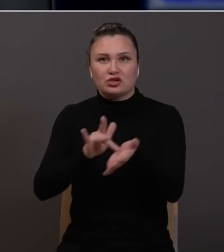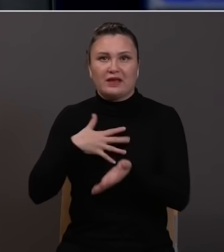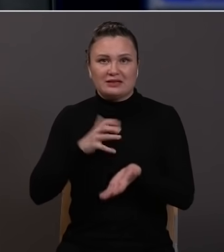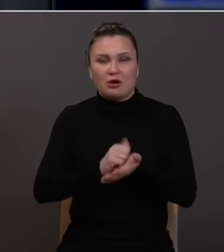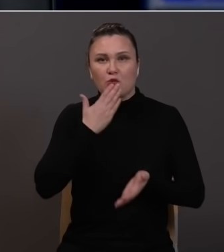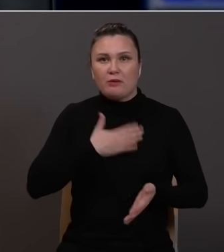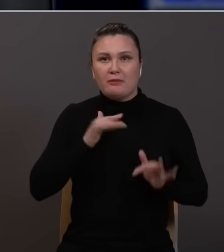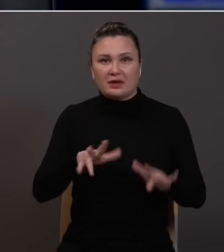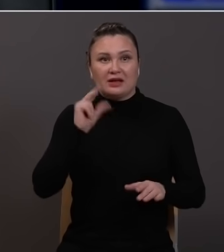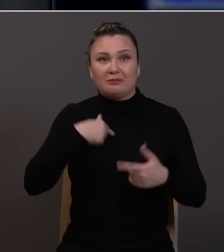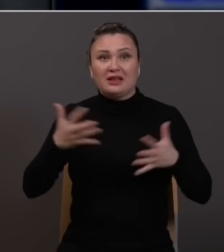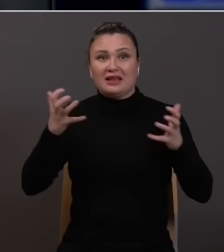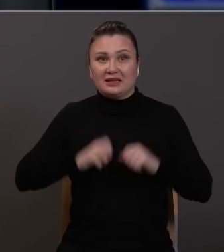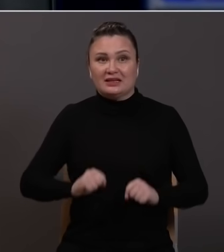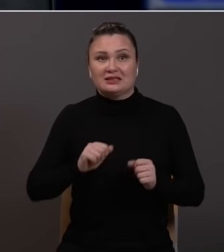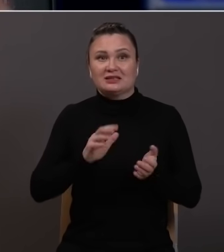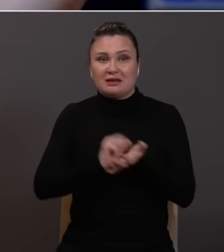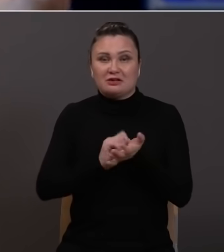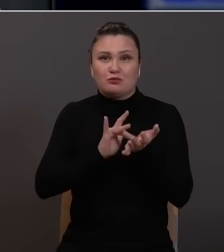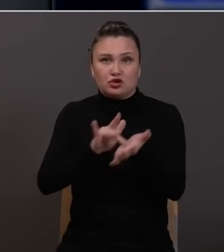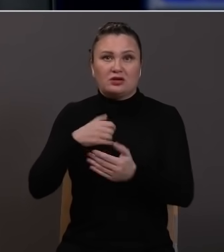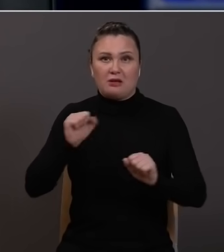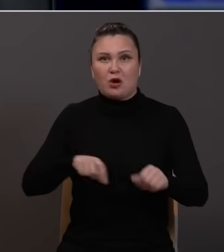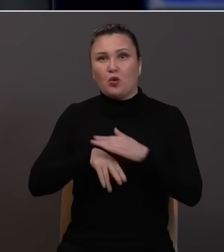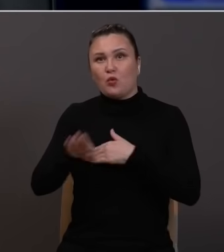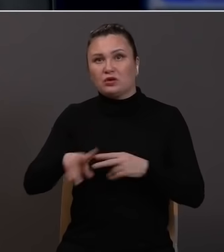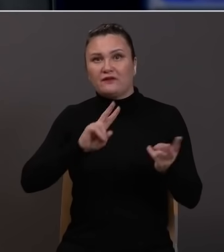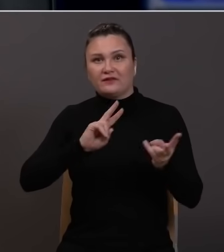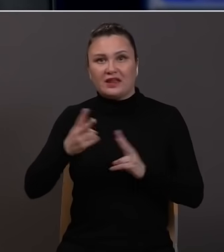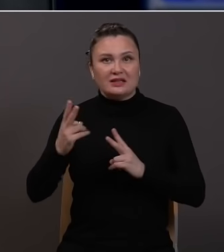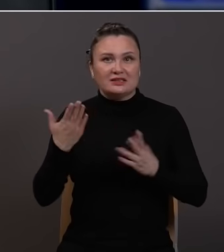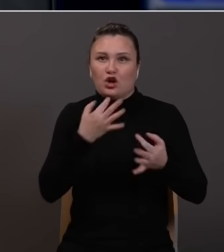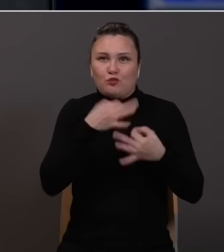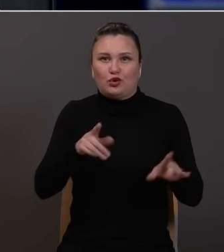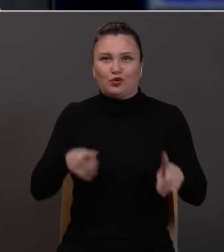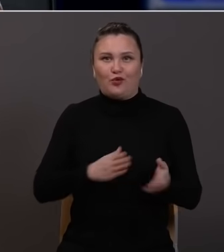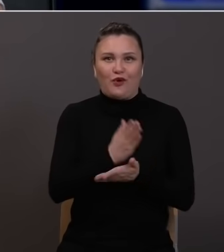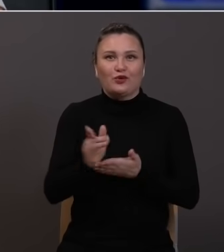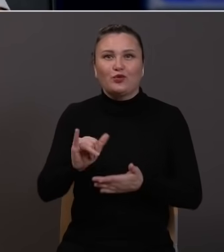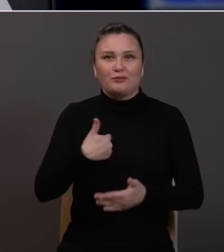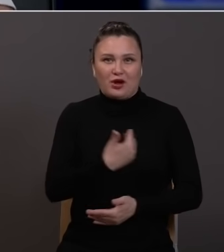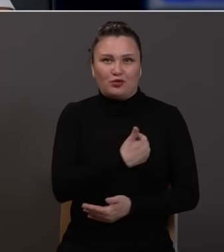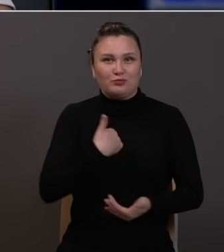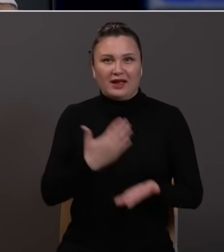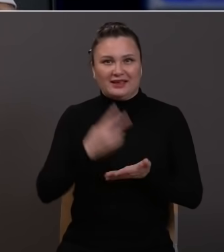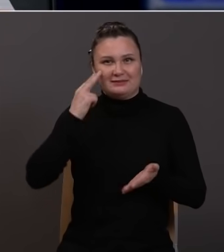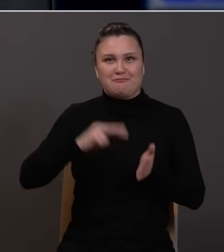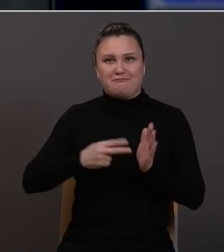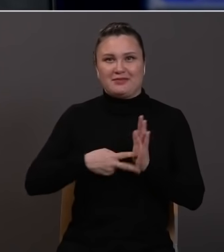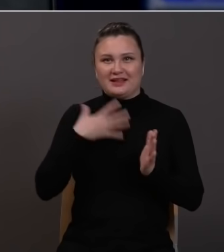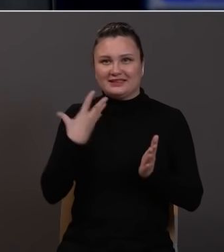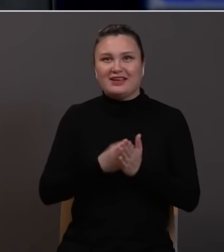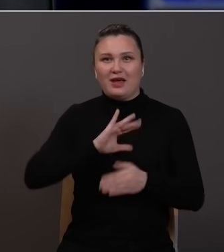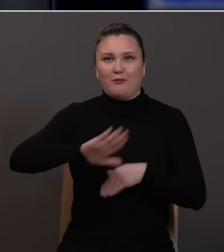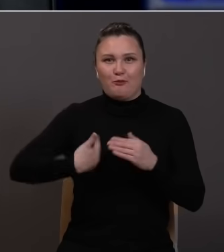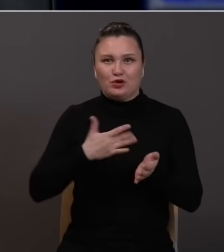делом. И как только мне надоест заниматься путешествием, я могу уйти в танцы или в любое другое отрасль, которое мне хочется. У меня есть там планы, на самом деле, и